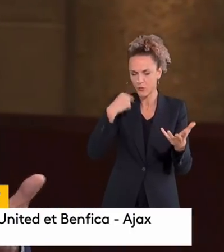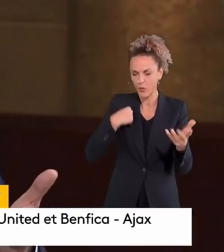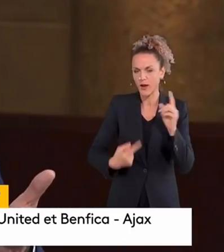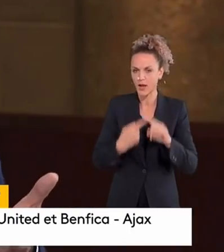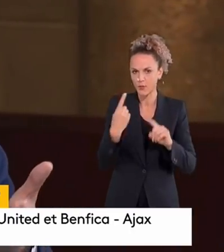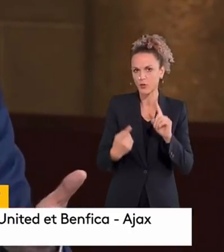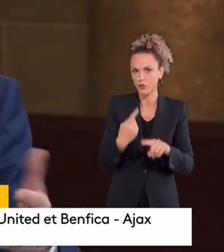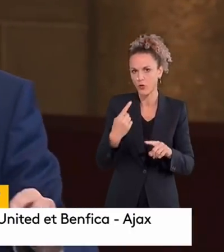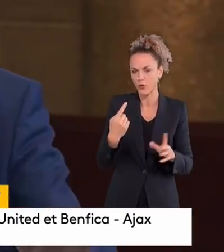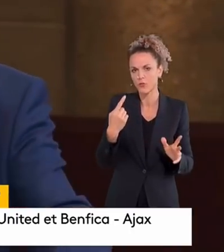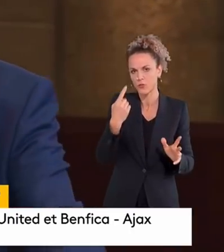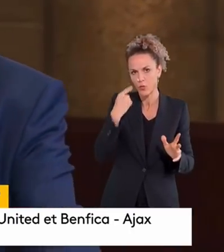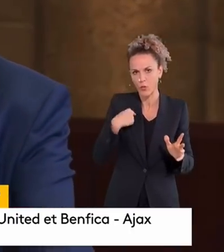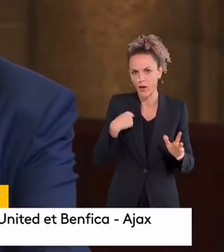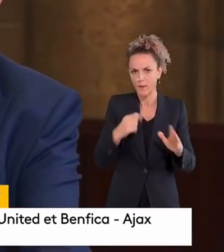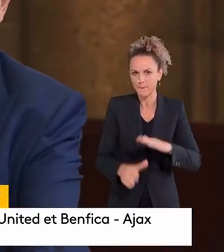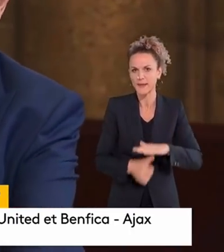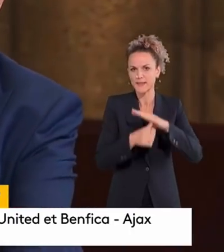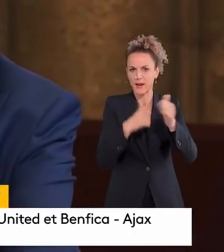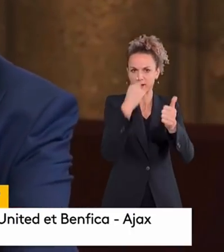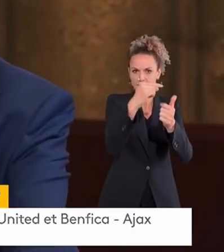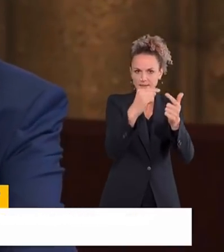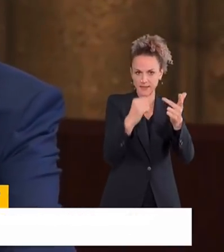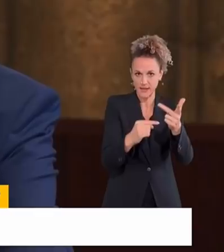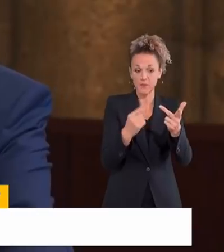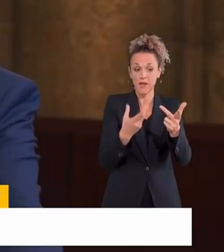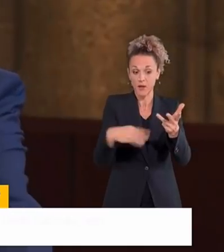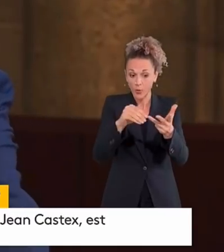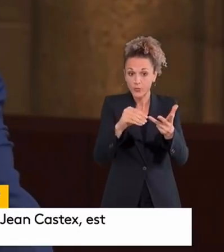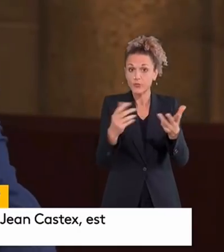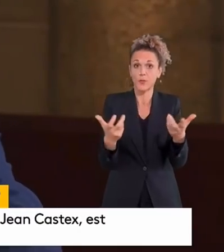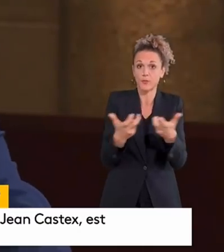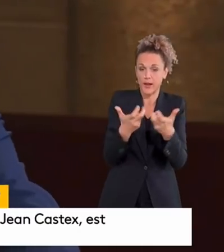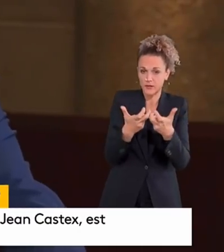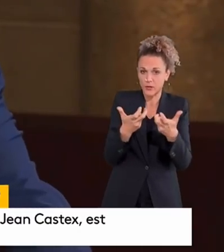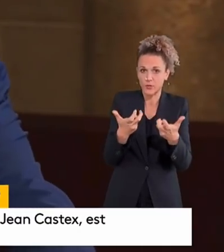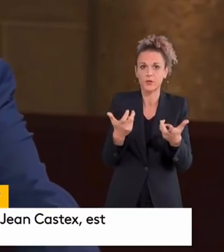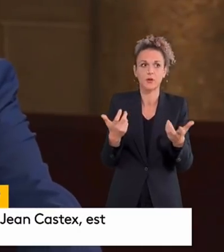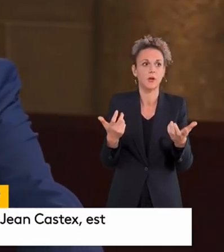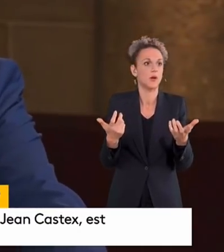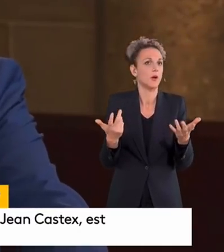je juge principales. Mais par exemple, c'est faire en sorte